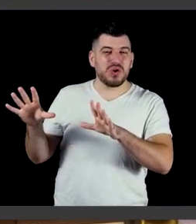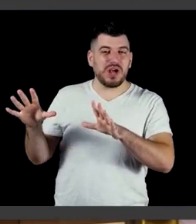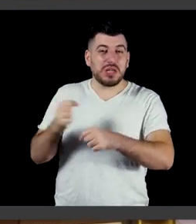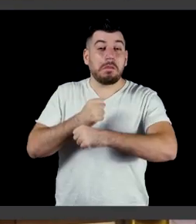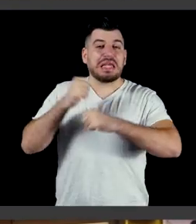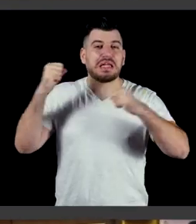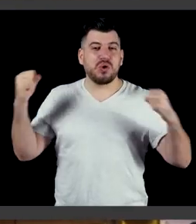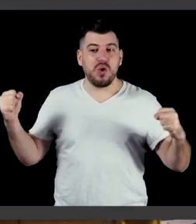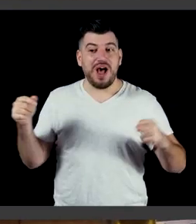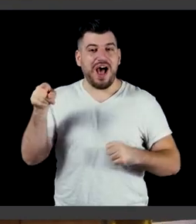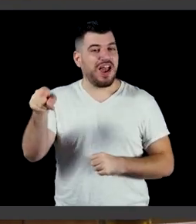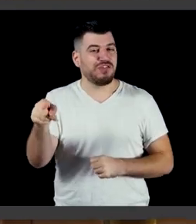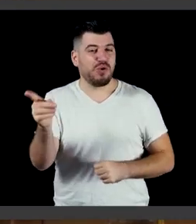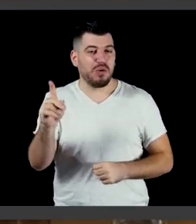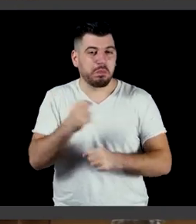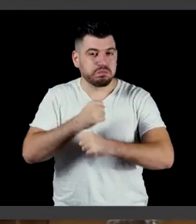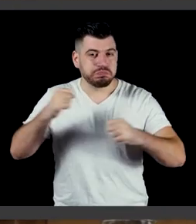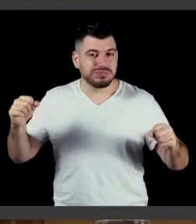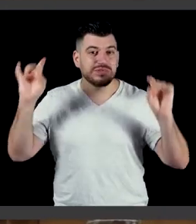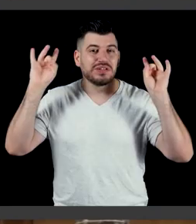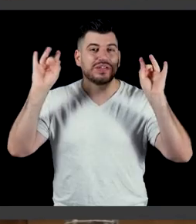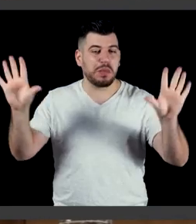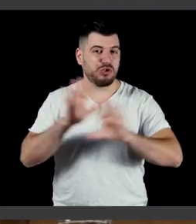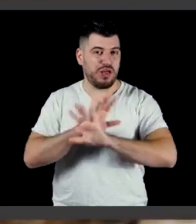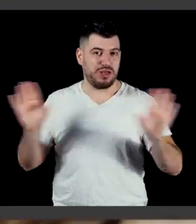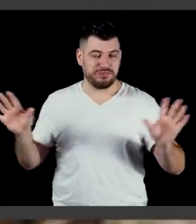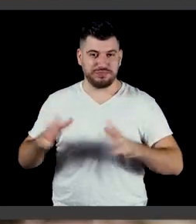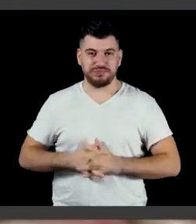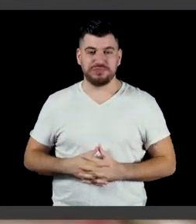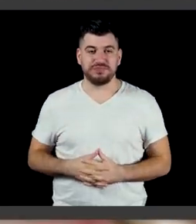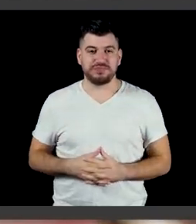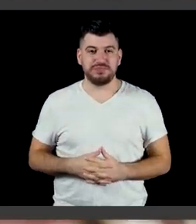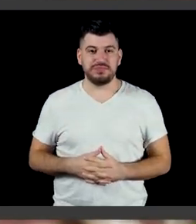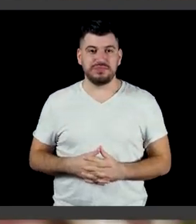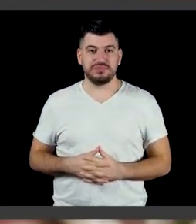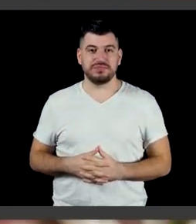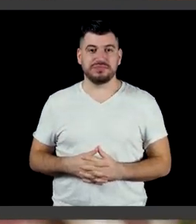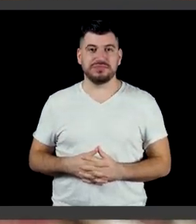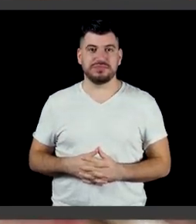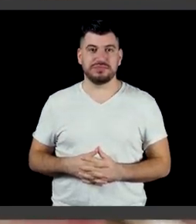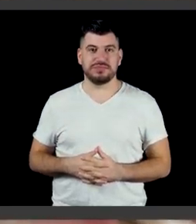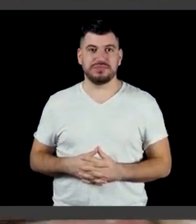sexy, κάτι που θες οπωσδήποτε να το φας και μόνο τότε θα το γυρίσετε. Λοιπόν, θέλω να δείτε εδώ πέρα τι έχει.